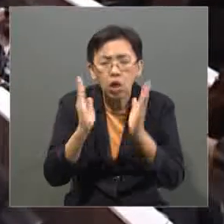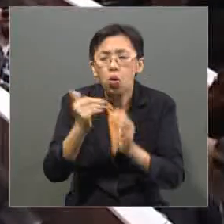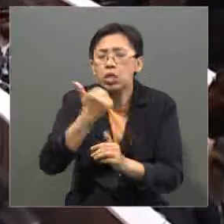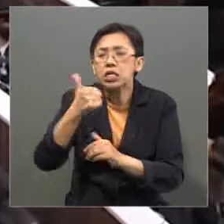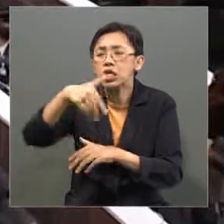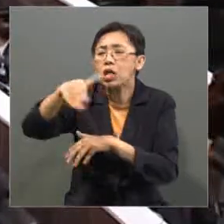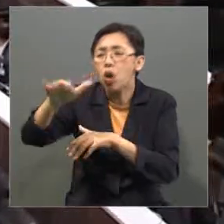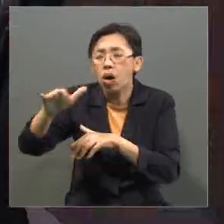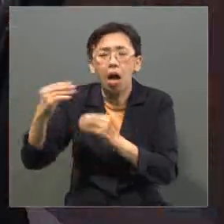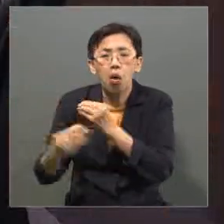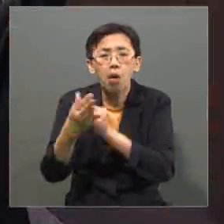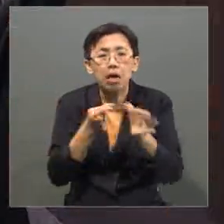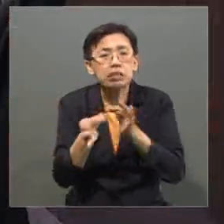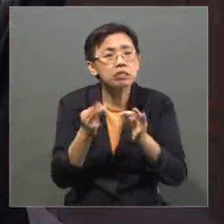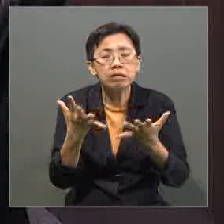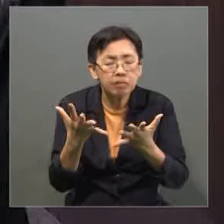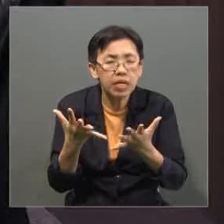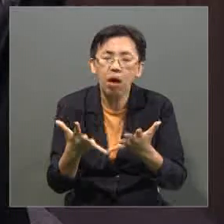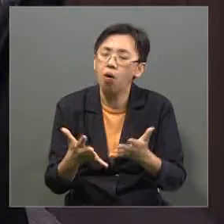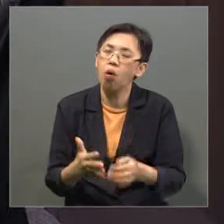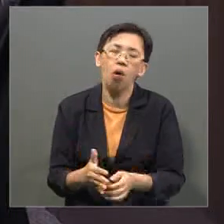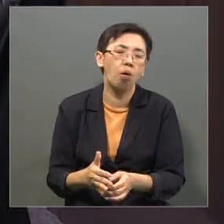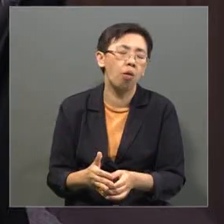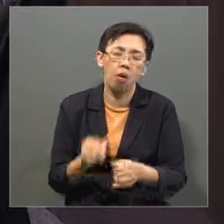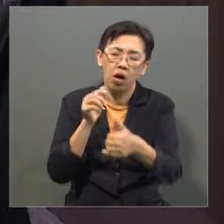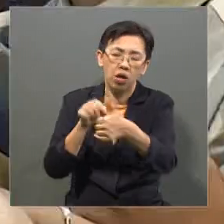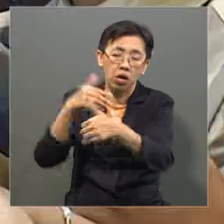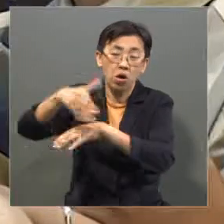ได้มีโอกาสเข้ามาชี้แจงในสภาแห่งนี้ด้วยครับ